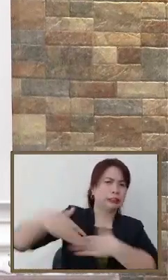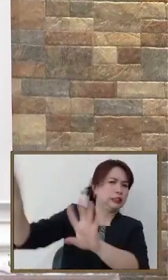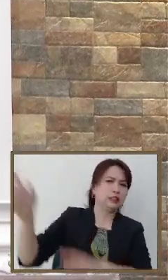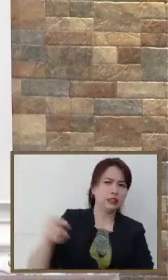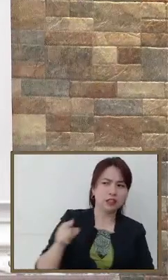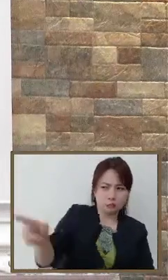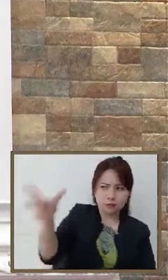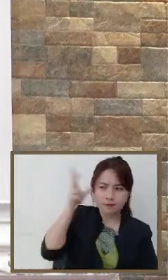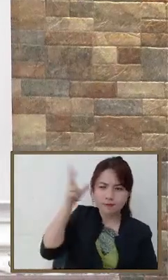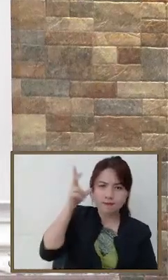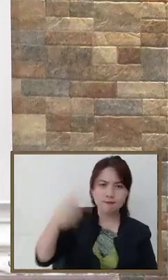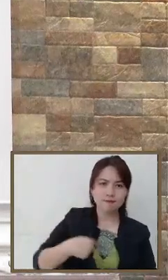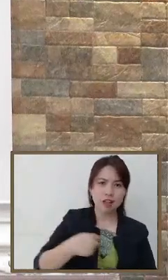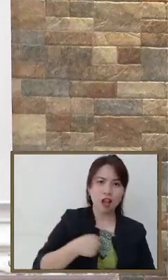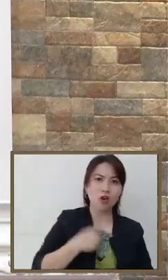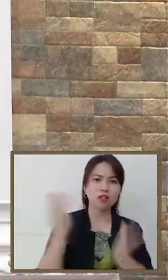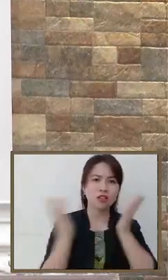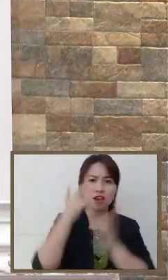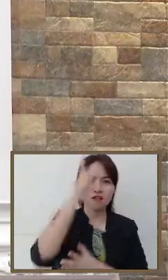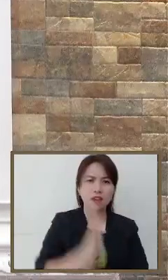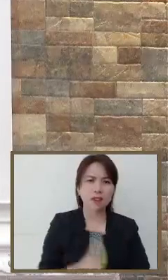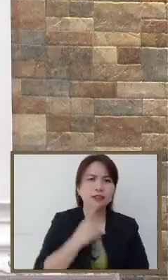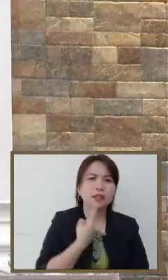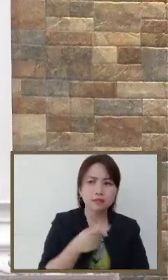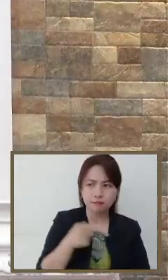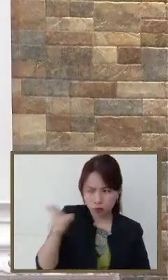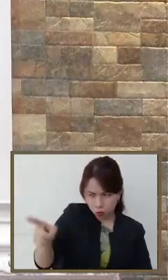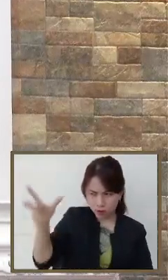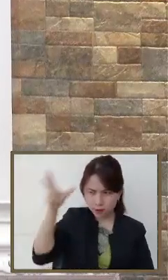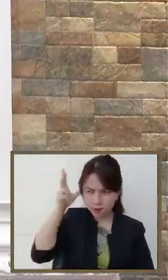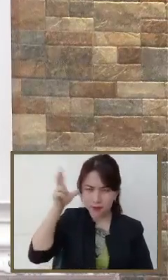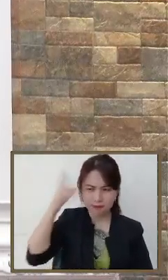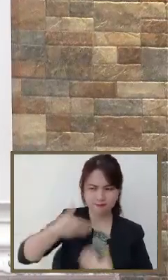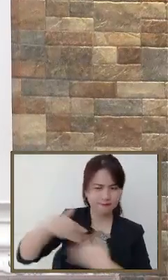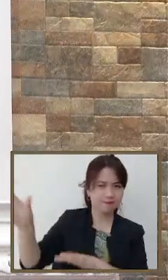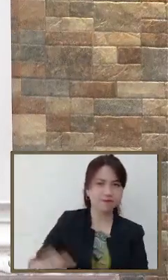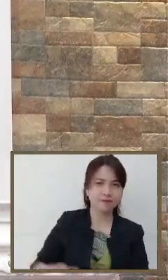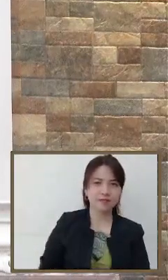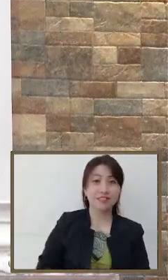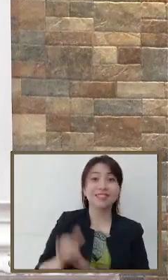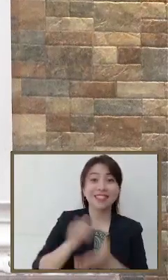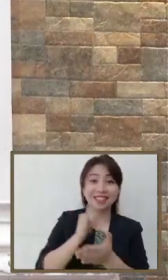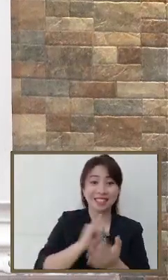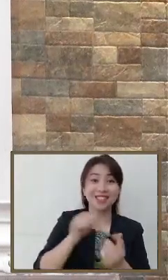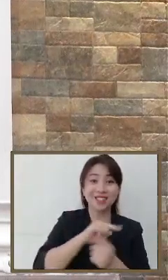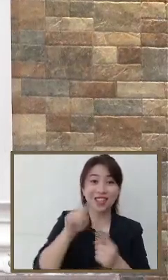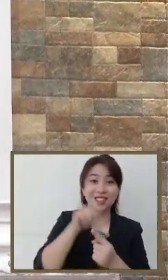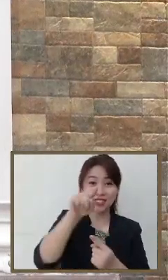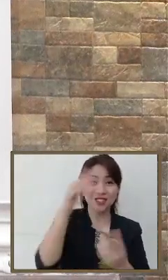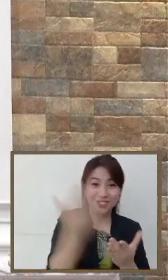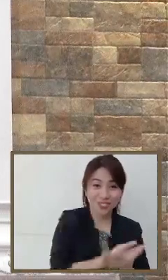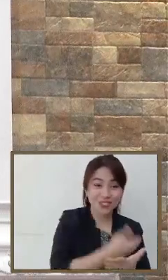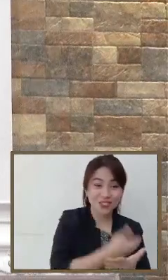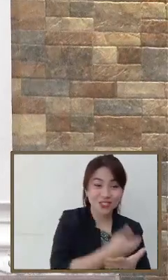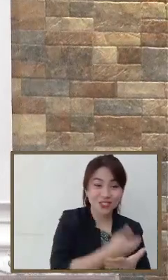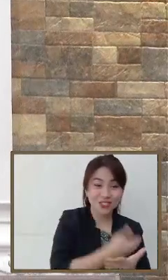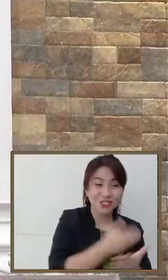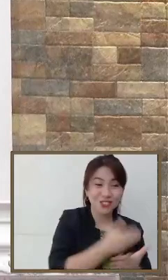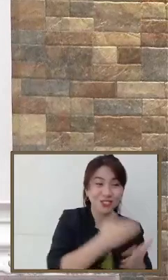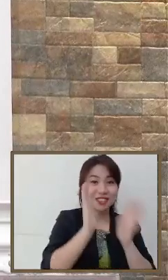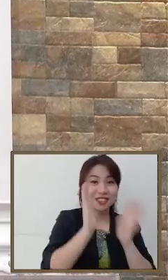nag-e-enjoy ako sa gawain ng panginoon diyablo ka bihira talagang kulang na lang magdala ng Holy water